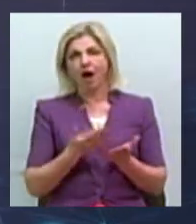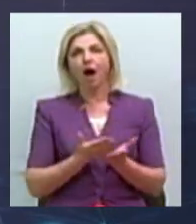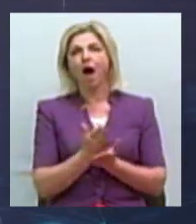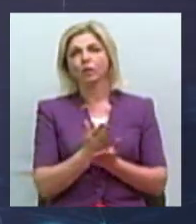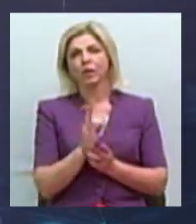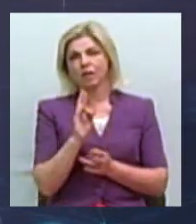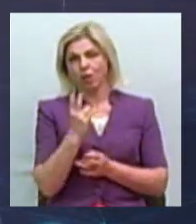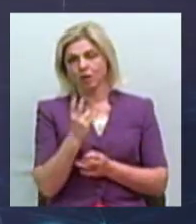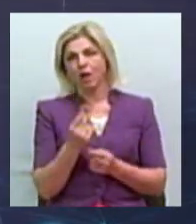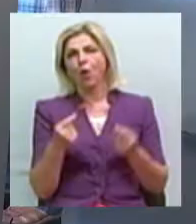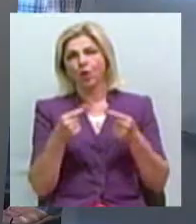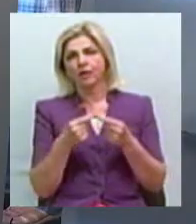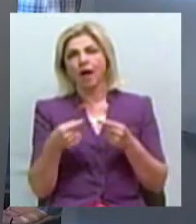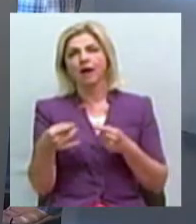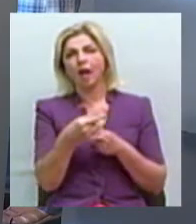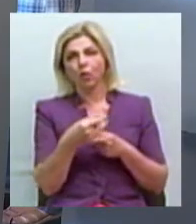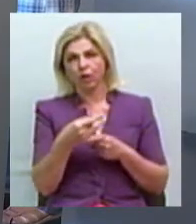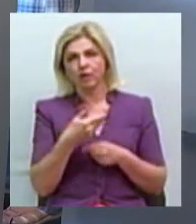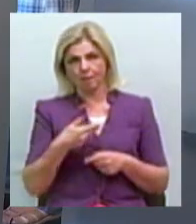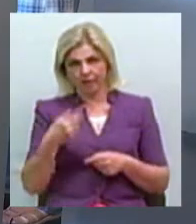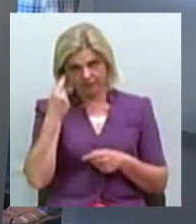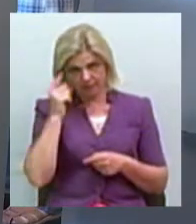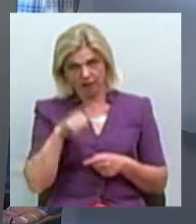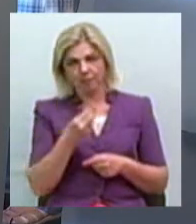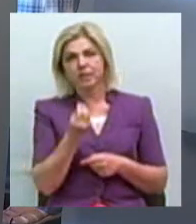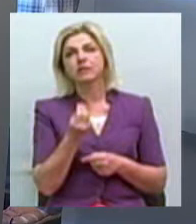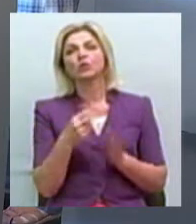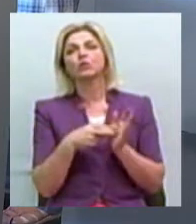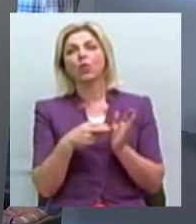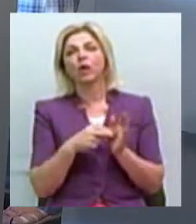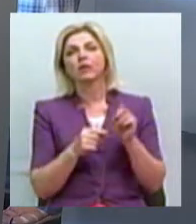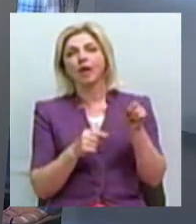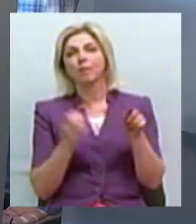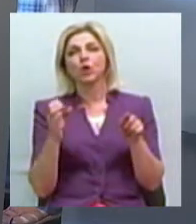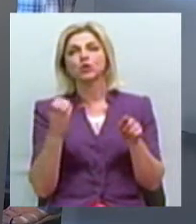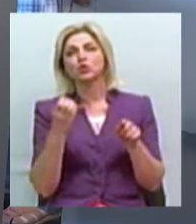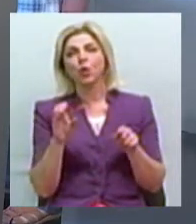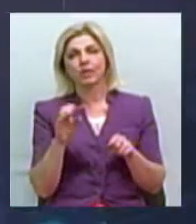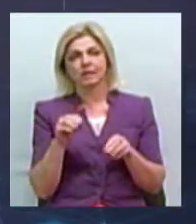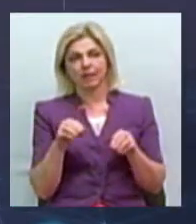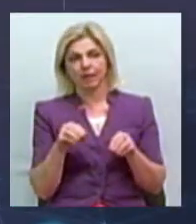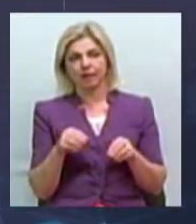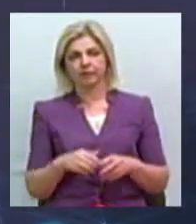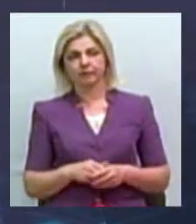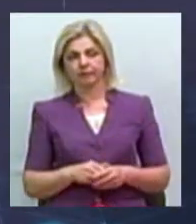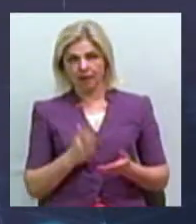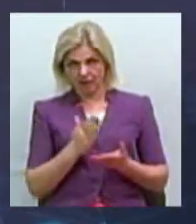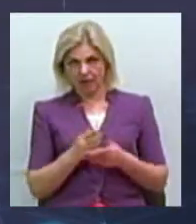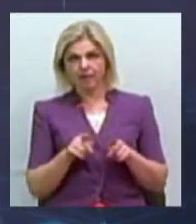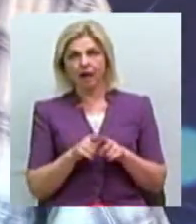на конкретний якийсь там район, ми знаємо, скільки коштує там сотка землі? Чи є така інформація? Чи воно